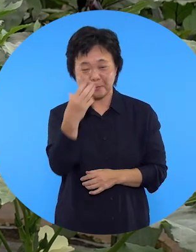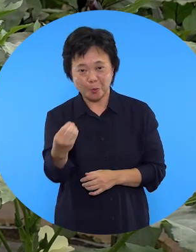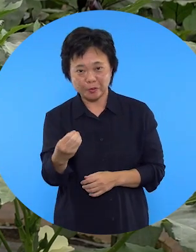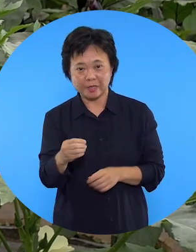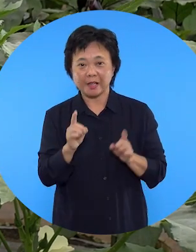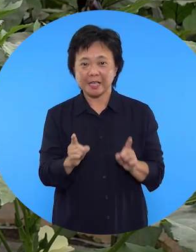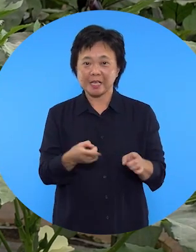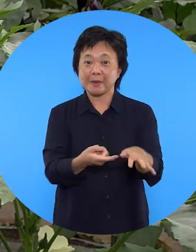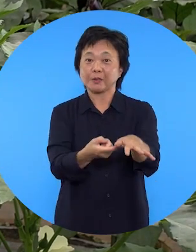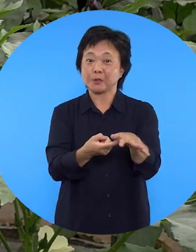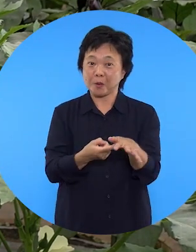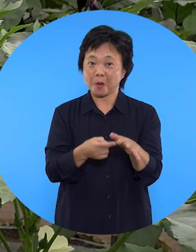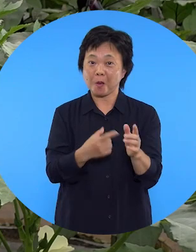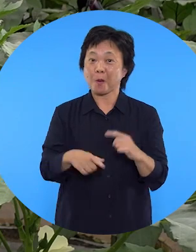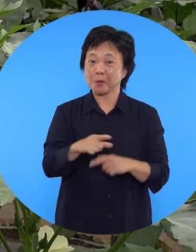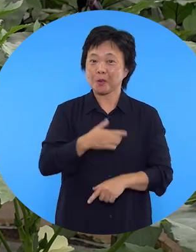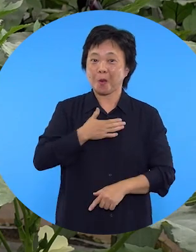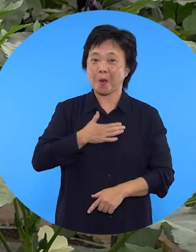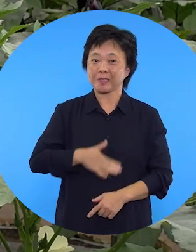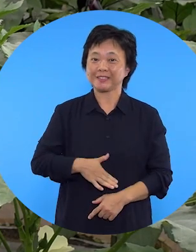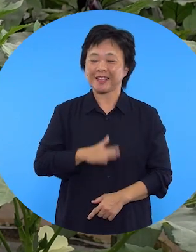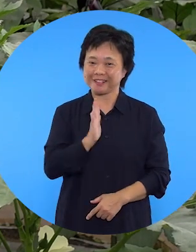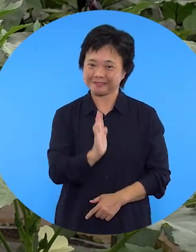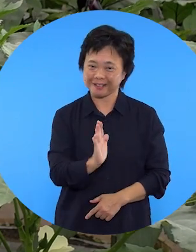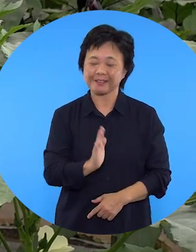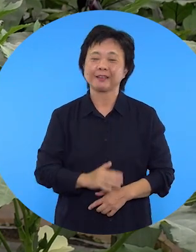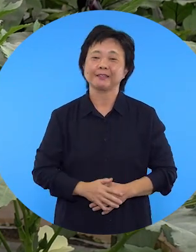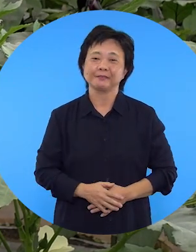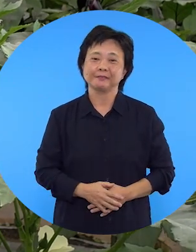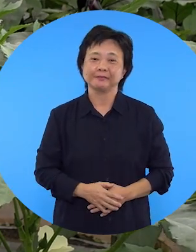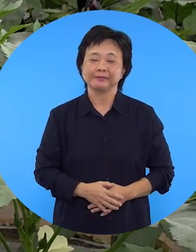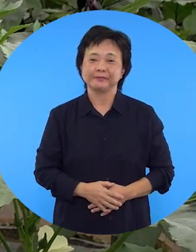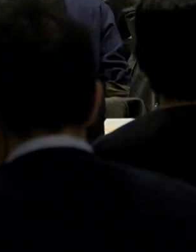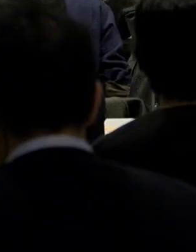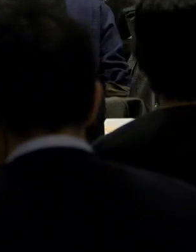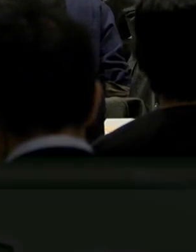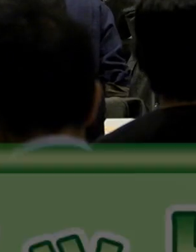あふれる練馬ののもっと知ってみませんか